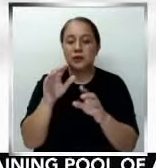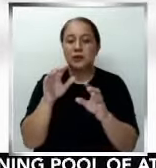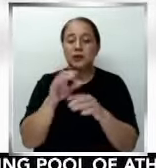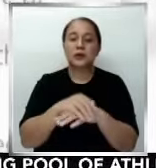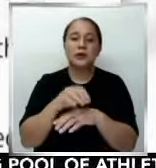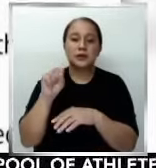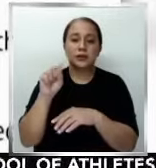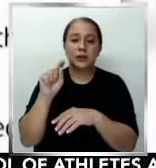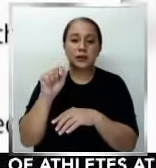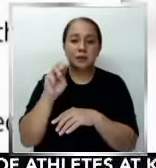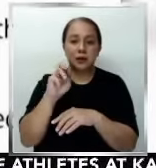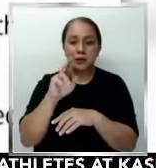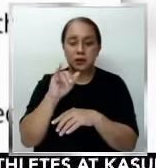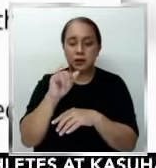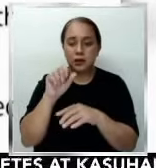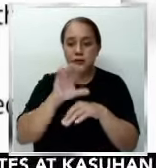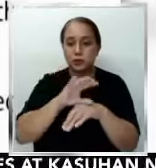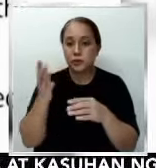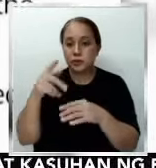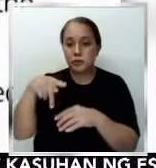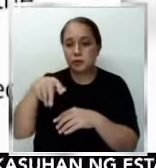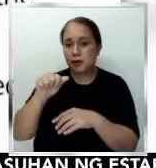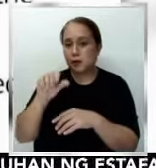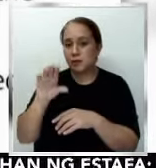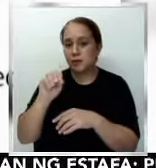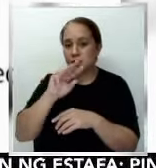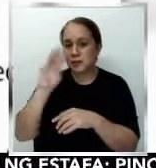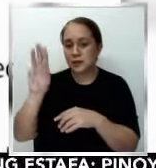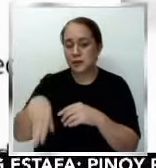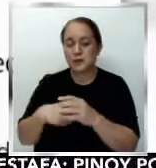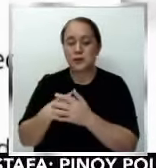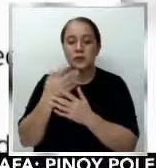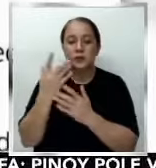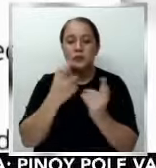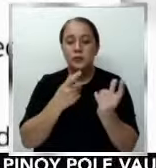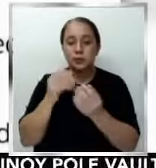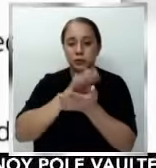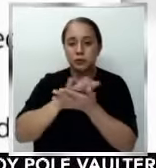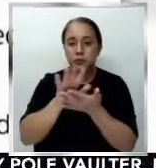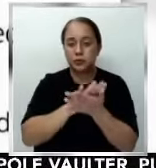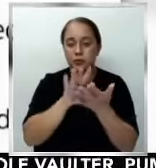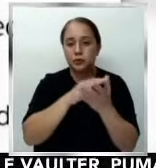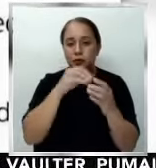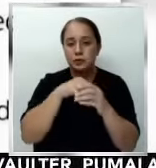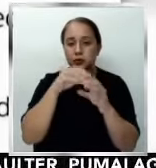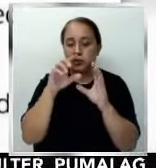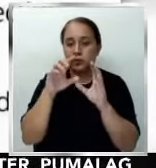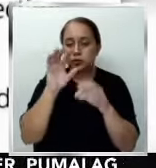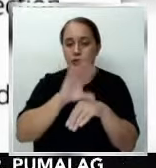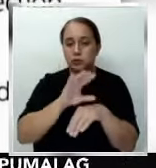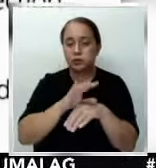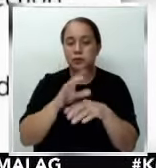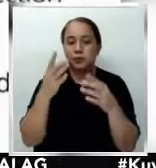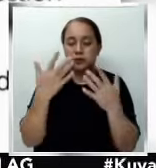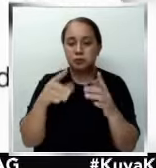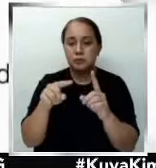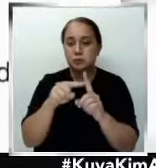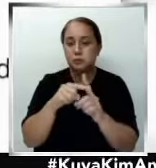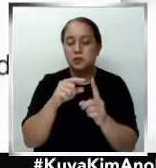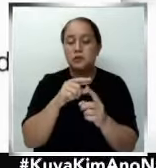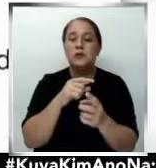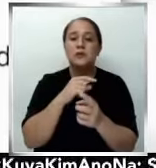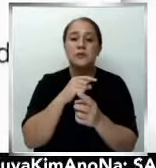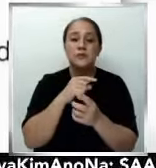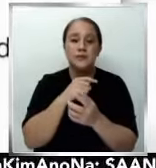Church sa Paco, Maynila. Para ito sa gagawing disinfection sa simbahan matapos magpositibo rin sa COVID ang dalawang staff